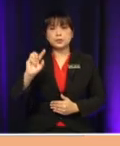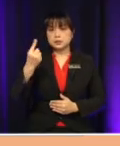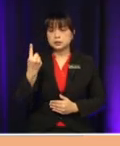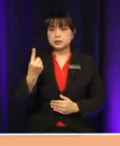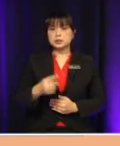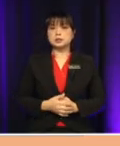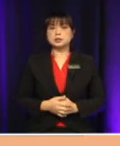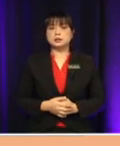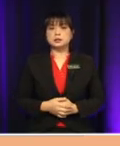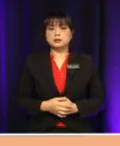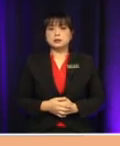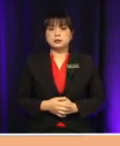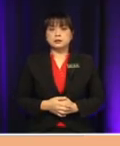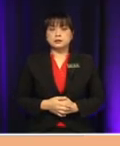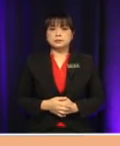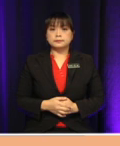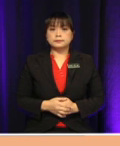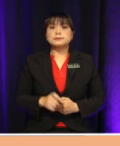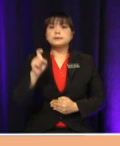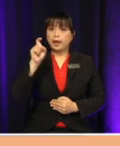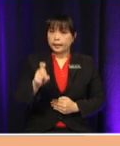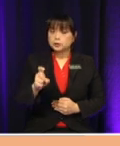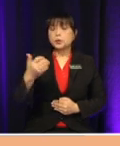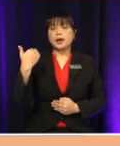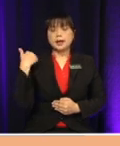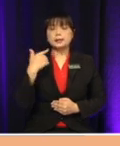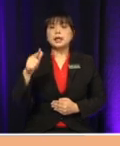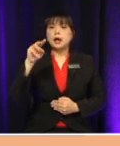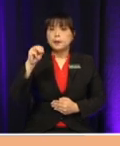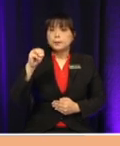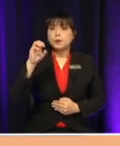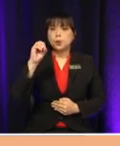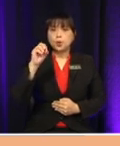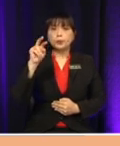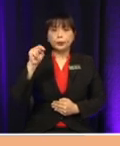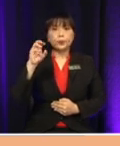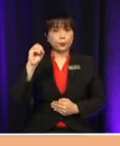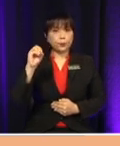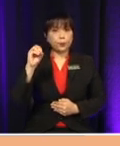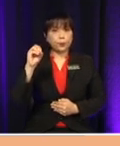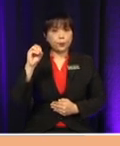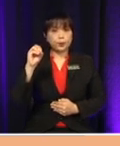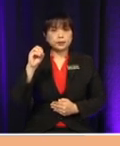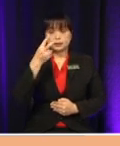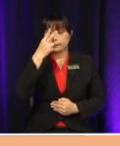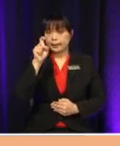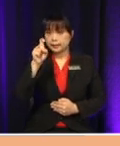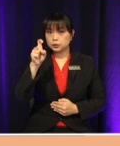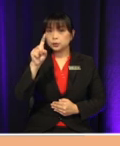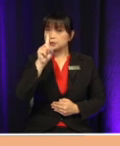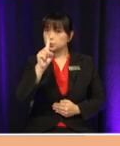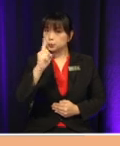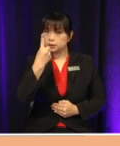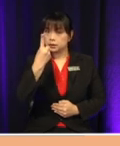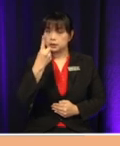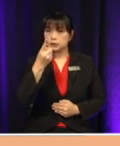daripada monosakarida mono itu bermaksud satu satu apabila x64 tak Dia mempunyai I1 saja